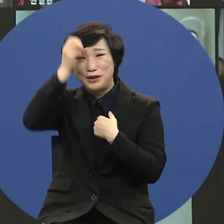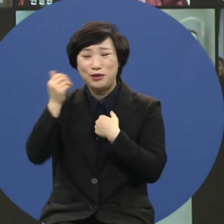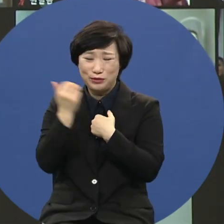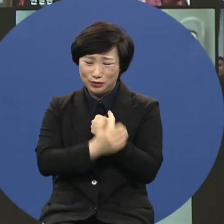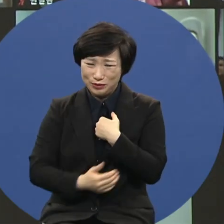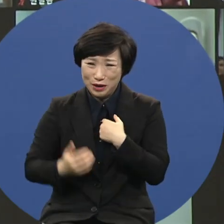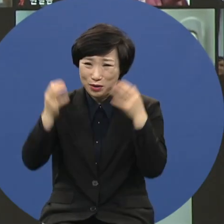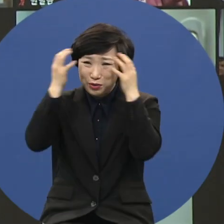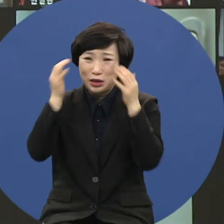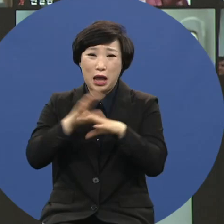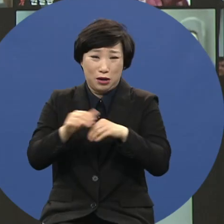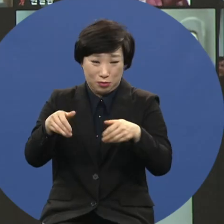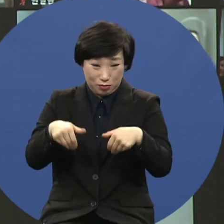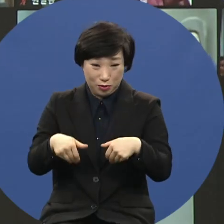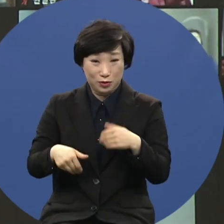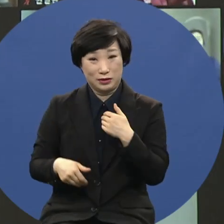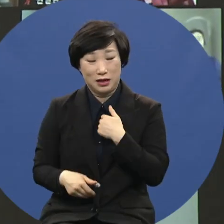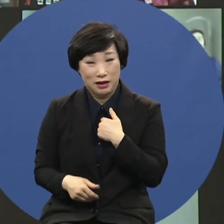고통을 해결받아야